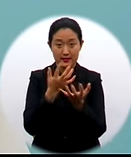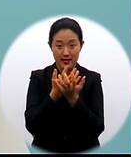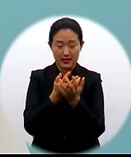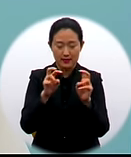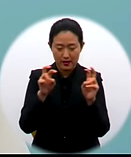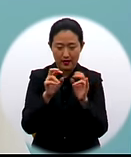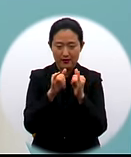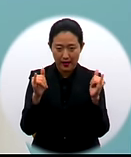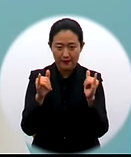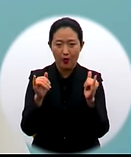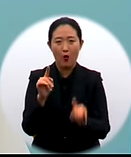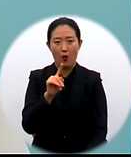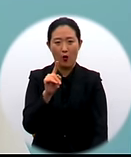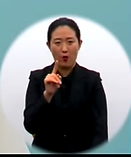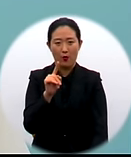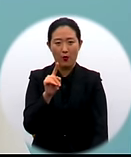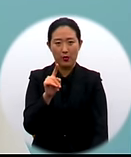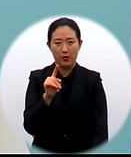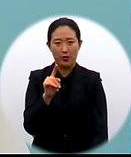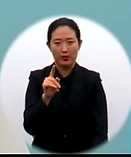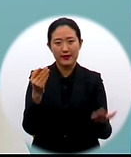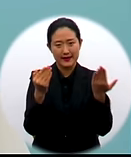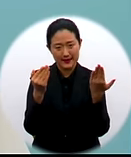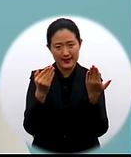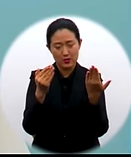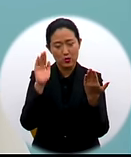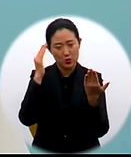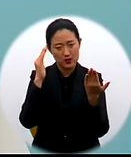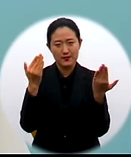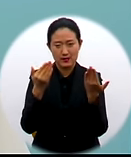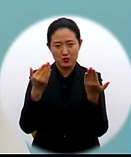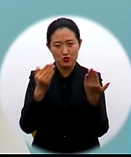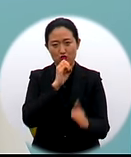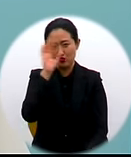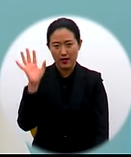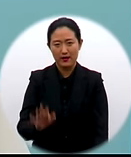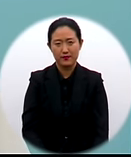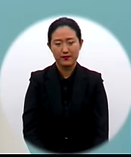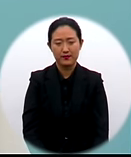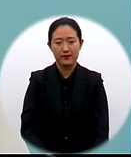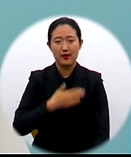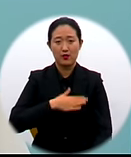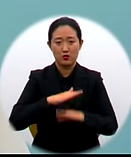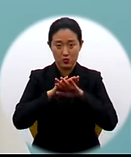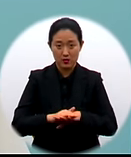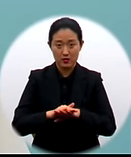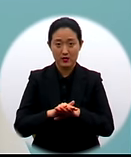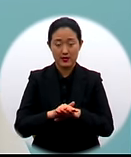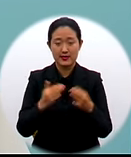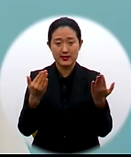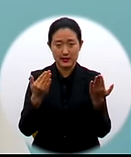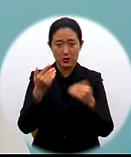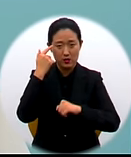직무가 되었죠. 우리가 여기서 반드시 알아야 될 부분은 뭐냐면 진로 설계의 방향은 직무가 아니라